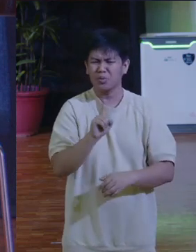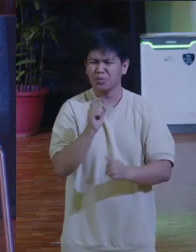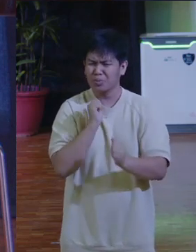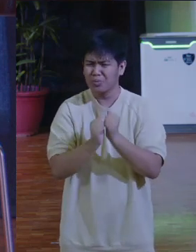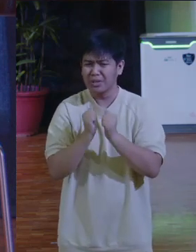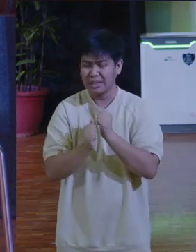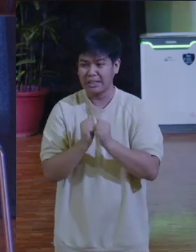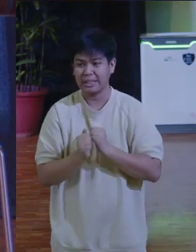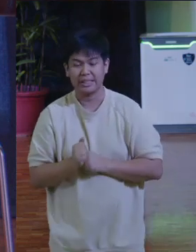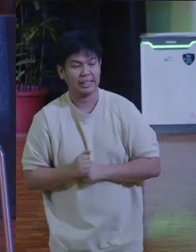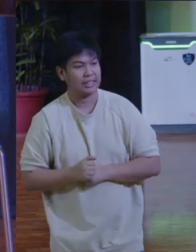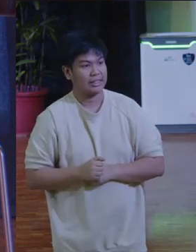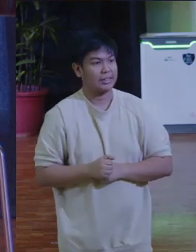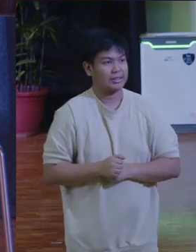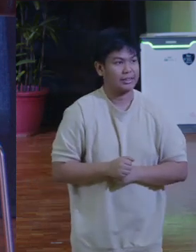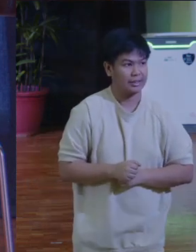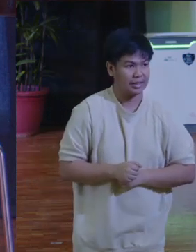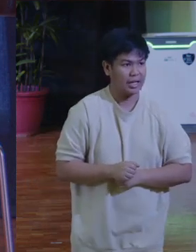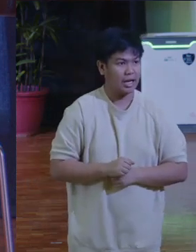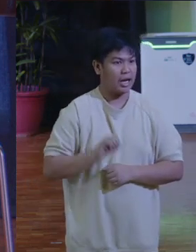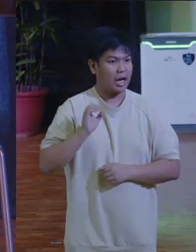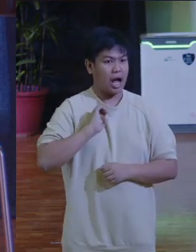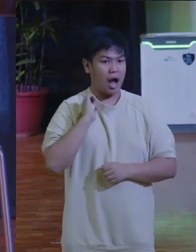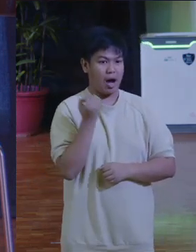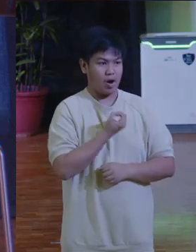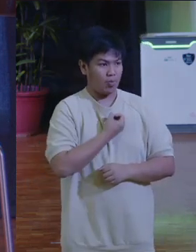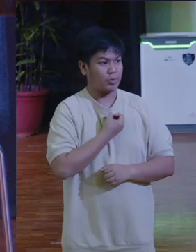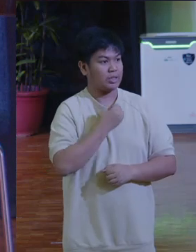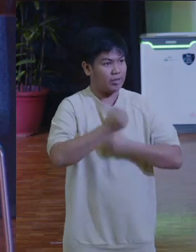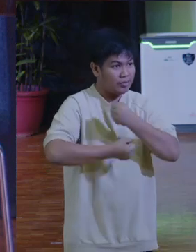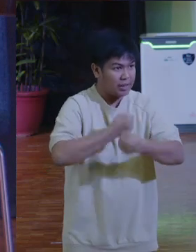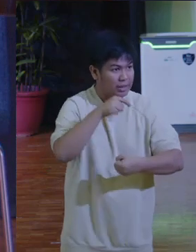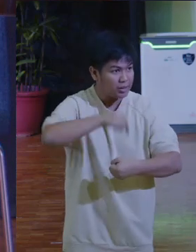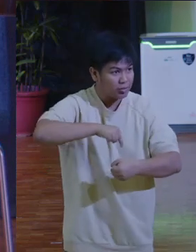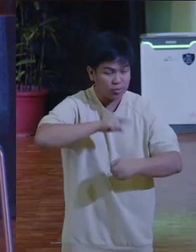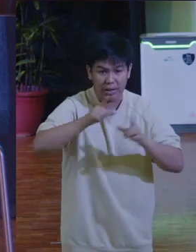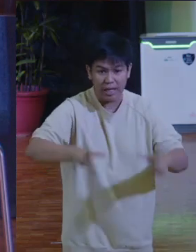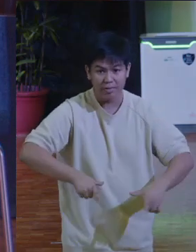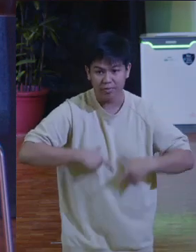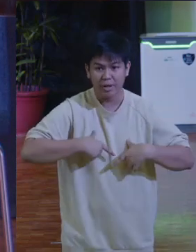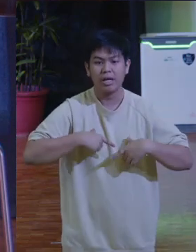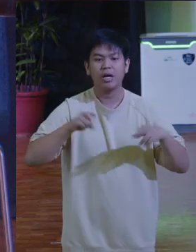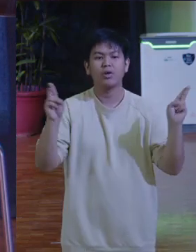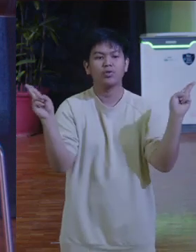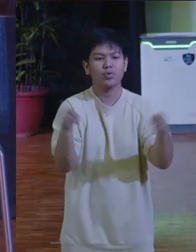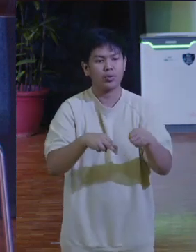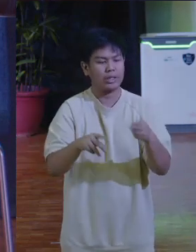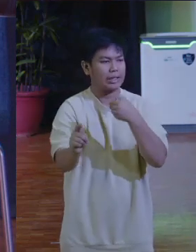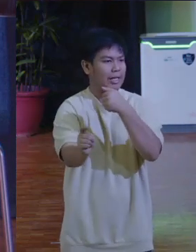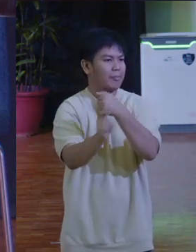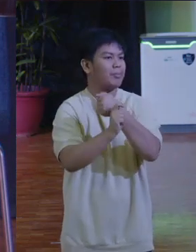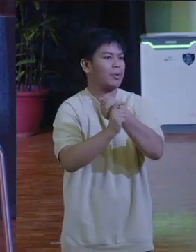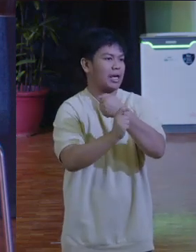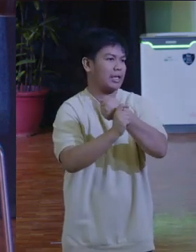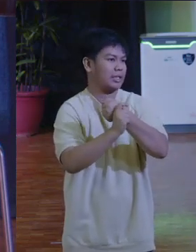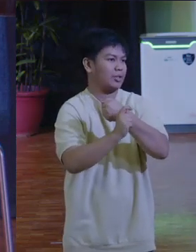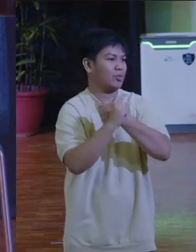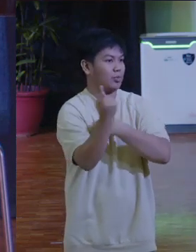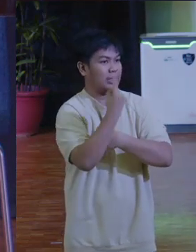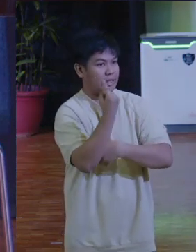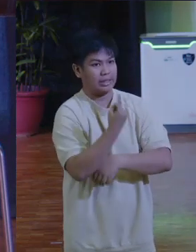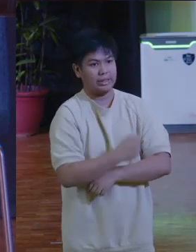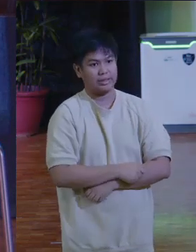Mga kapatid, saglit lang ang ating paghihirap sa buhay na ito. At ang buhay na ating dadatnan naman ay buhay na